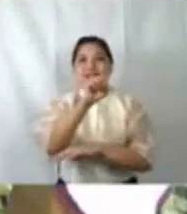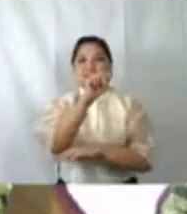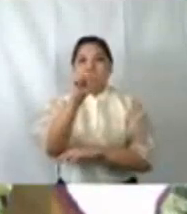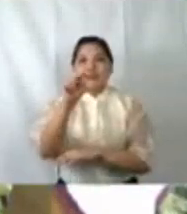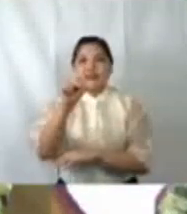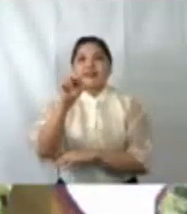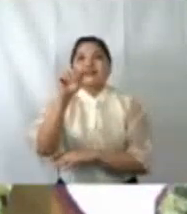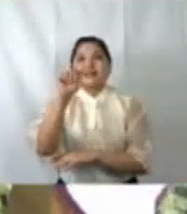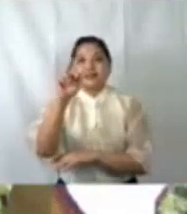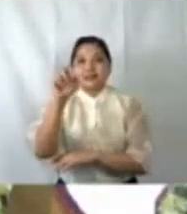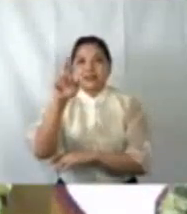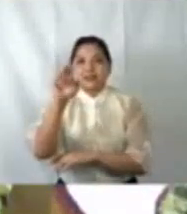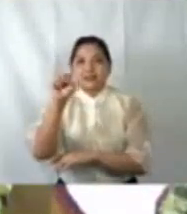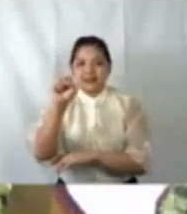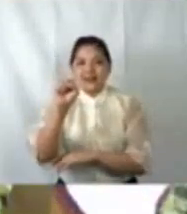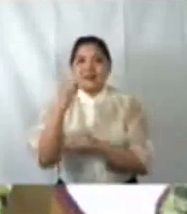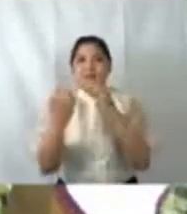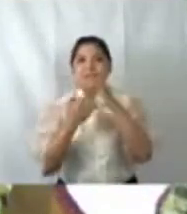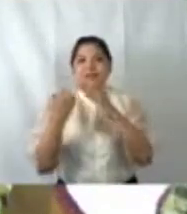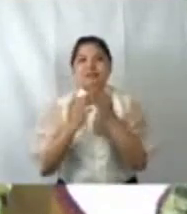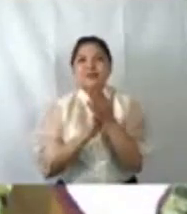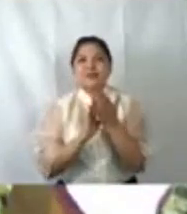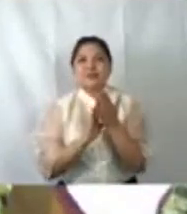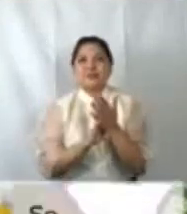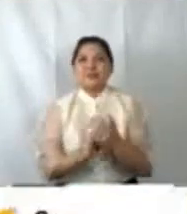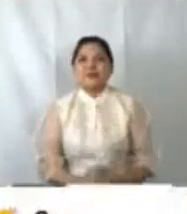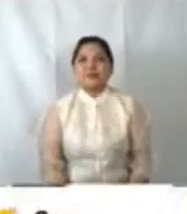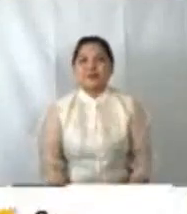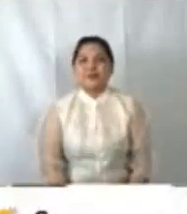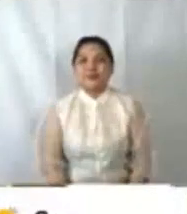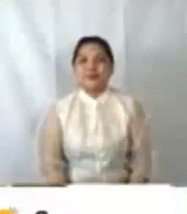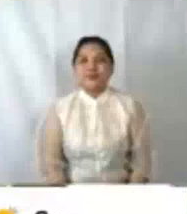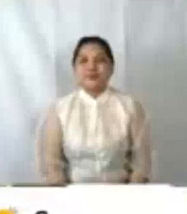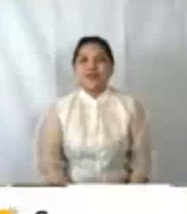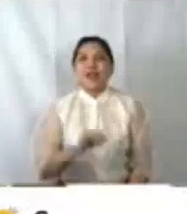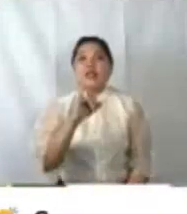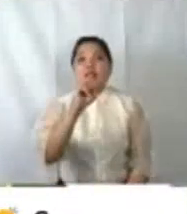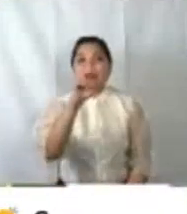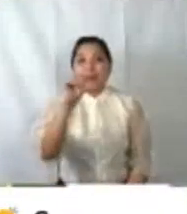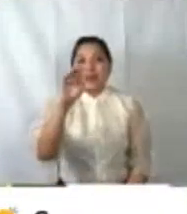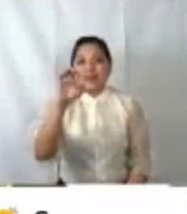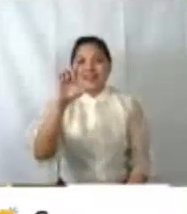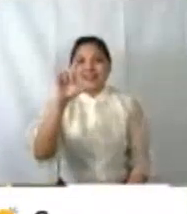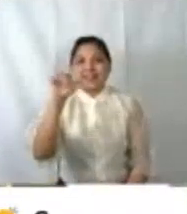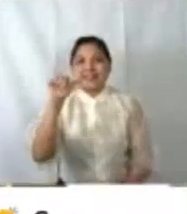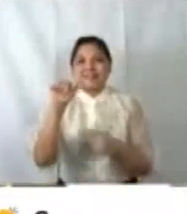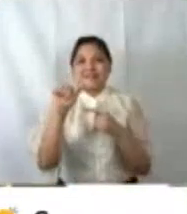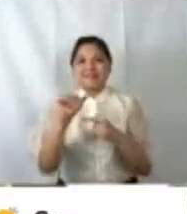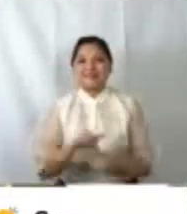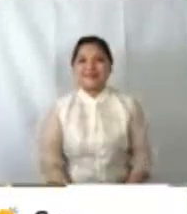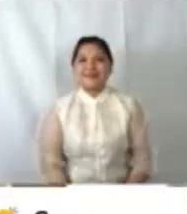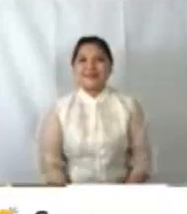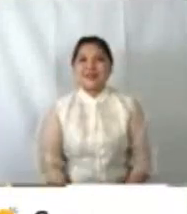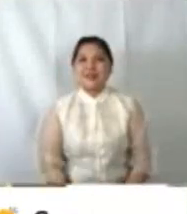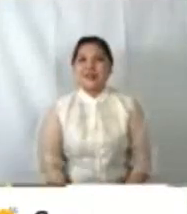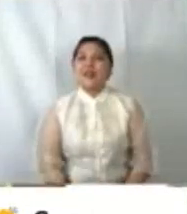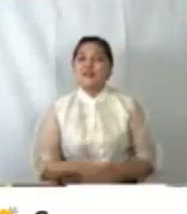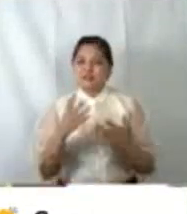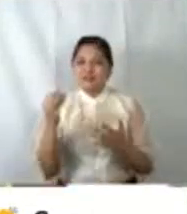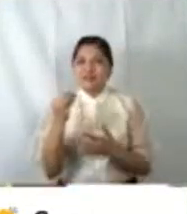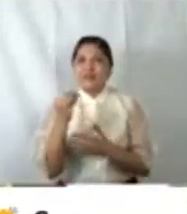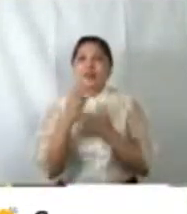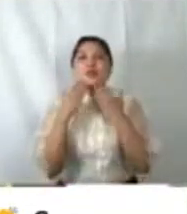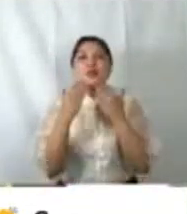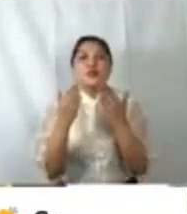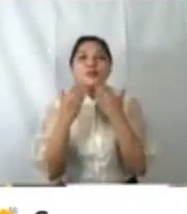Elementary School mula sa SDO Santiago City. Wow, sa Isabela. Ah, okay. At syempre pa,